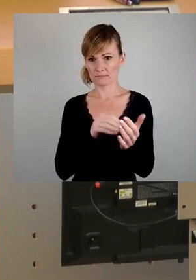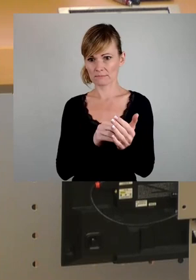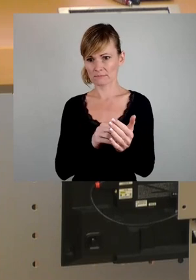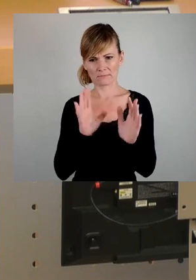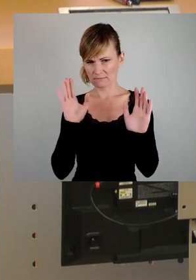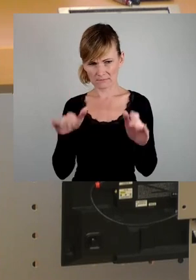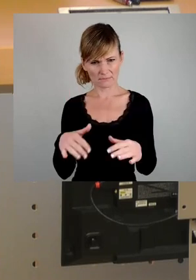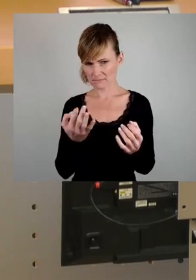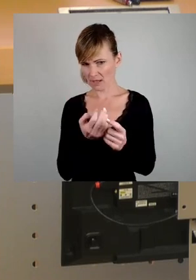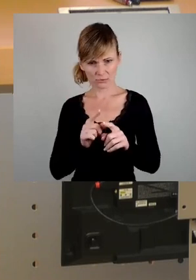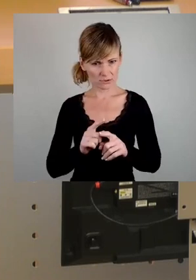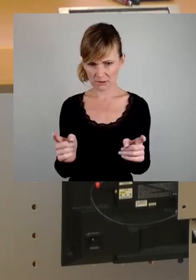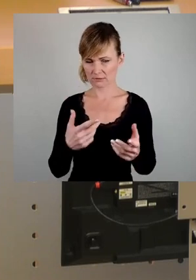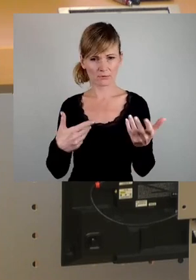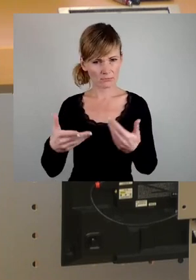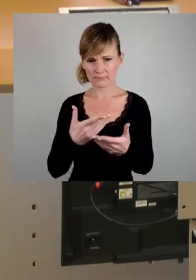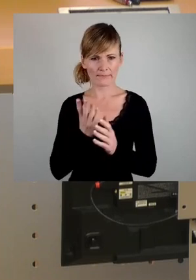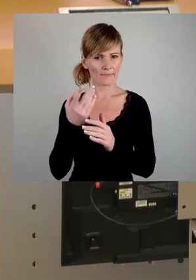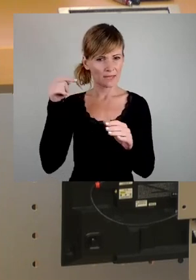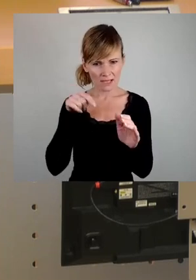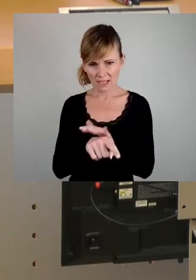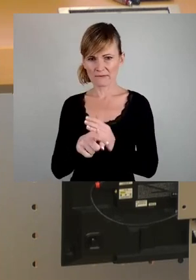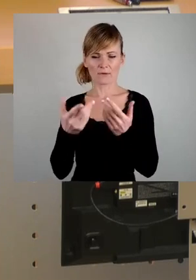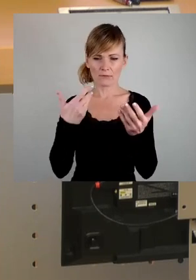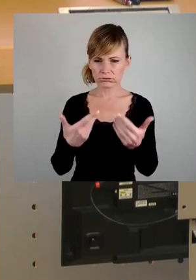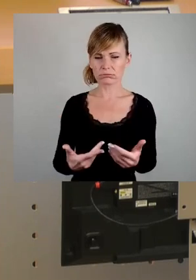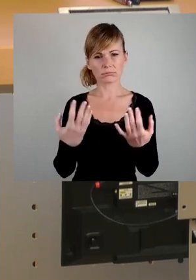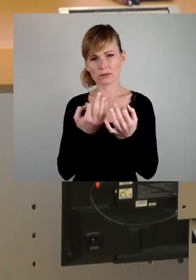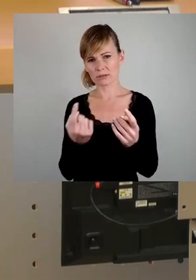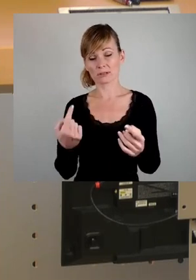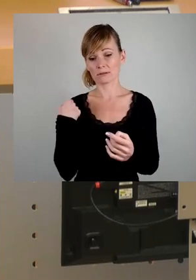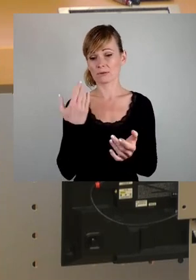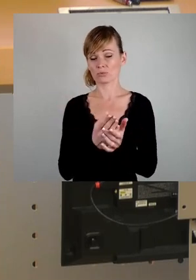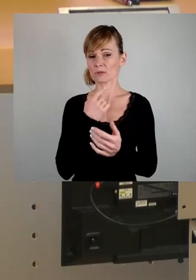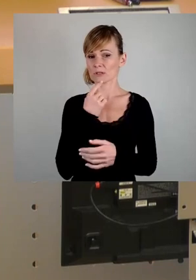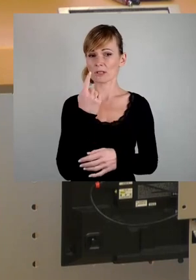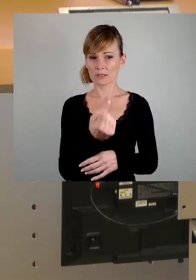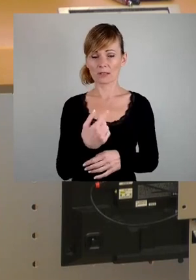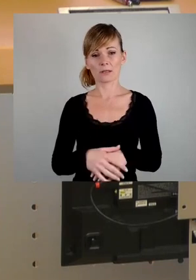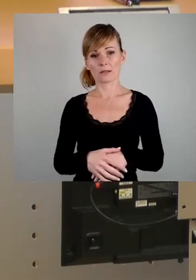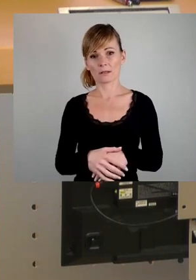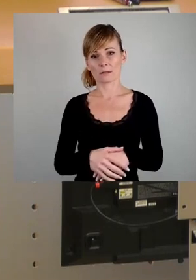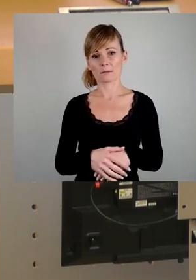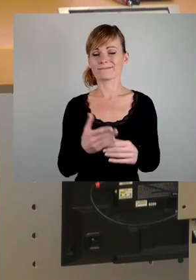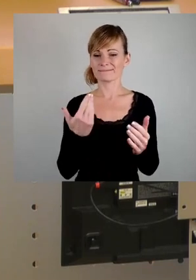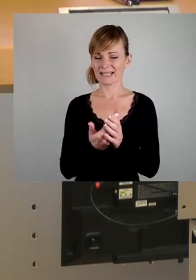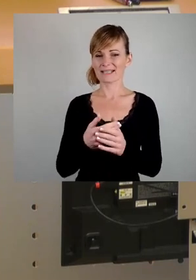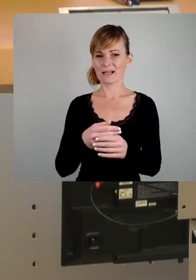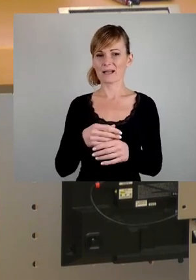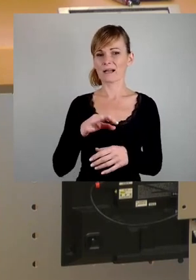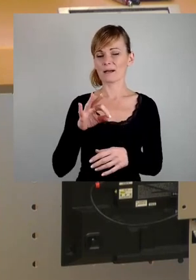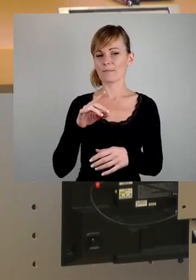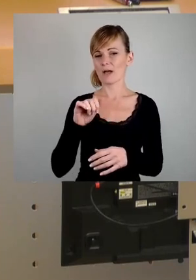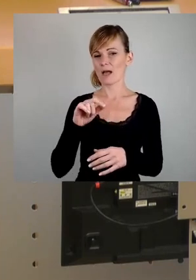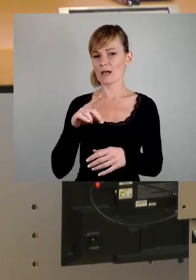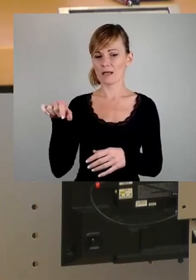nicht tiefer reinführen. Herr Schmidt hat das schön gesagt, der Archäophor hat, wir haben erreicht, dass das